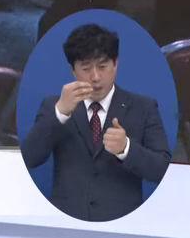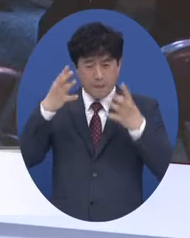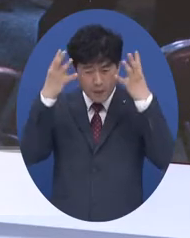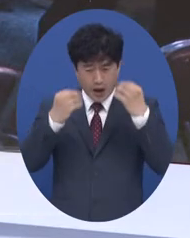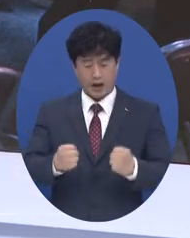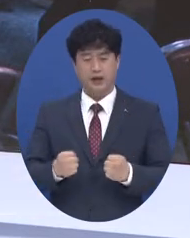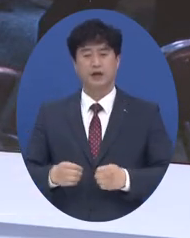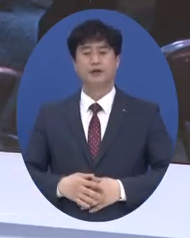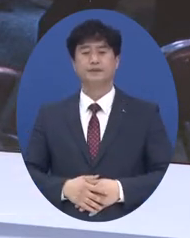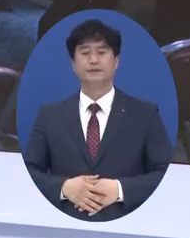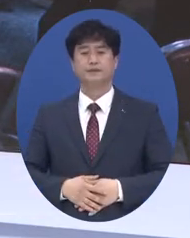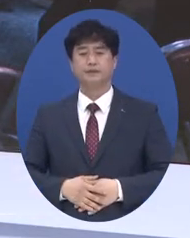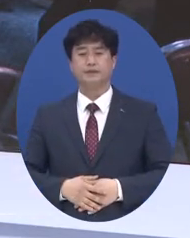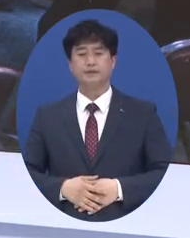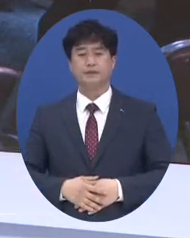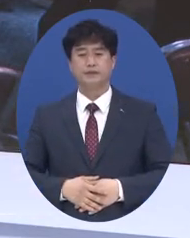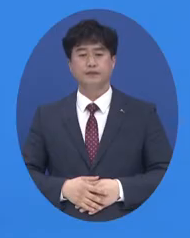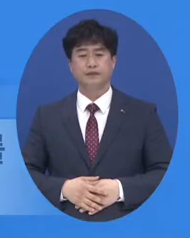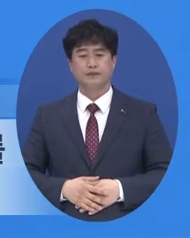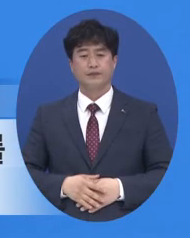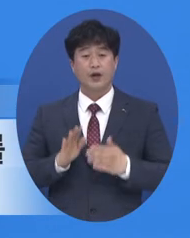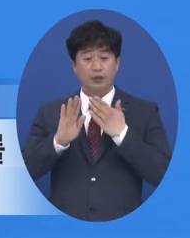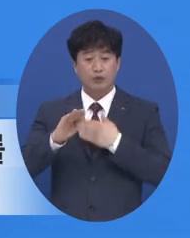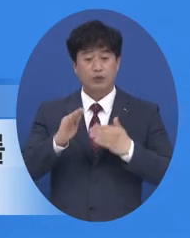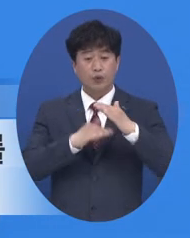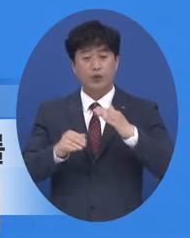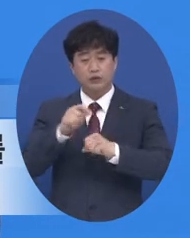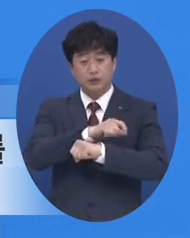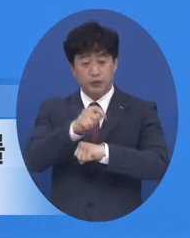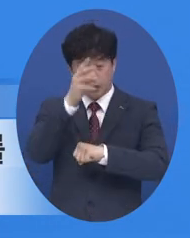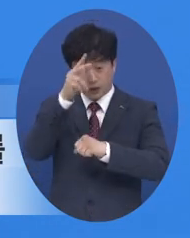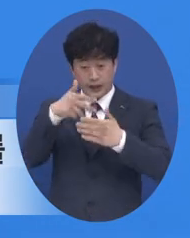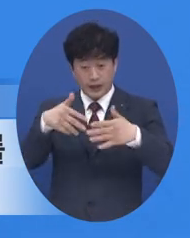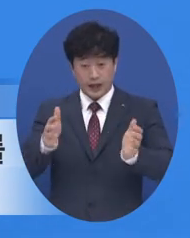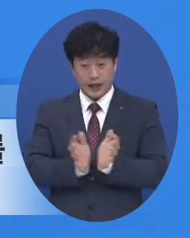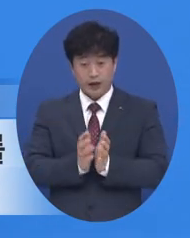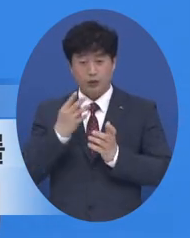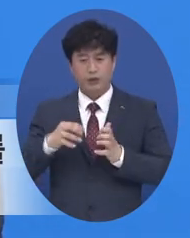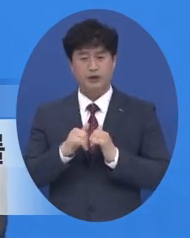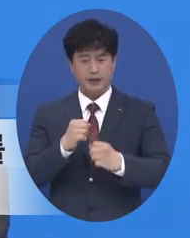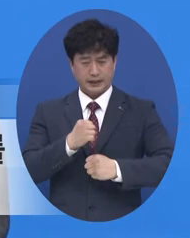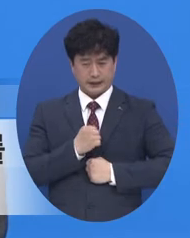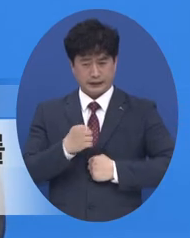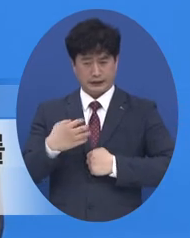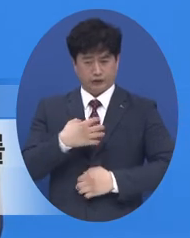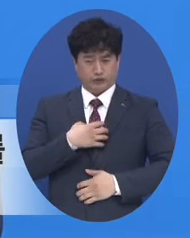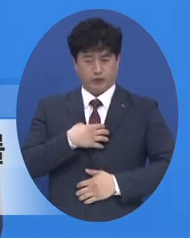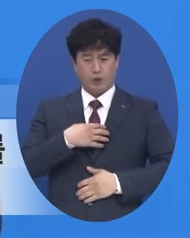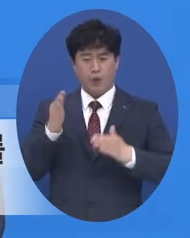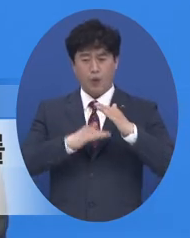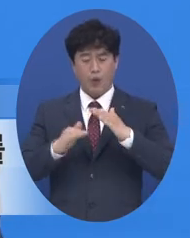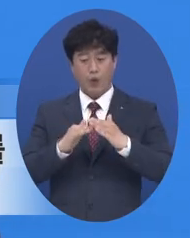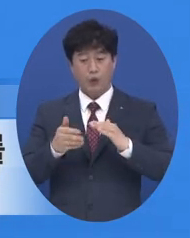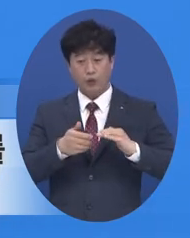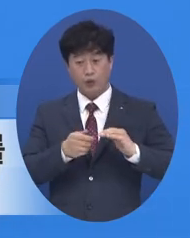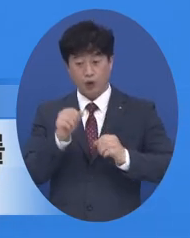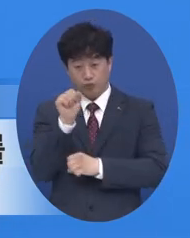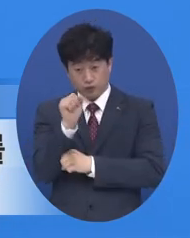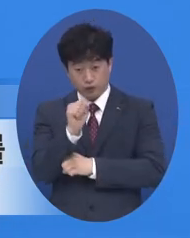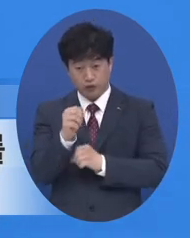성범죄와폭행을포함한여러범죄로이미여러차례유죄판결을받은전력이있는것으로드러났습니다 . 앞으로우리특별사법 경찰은